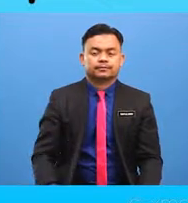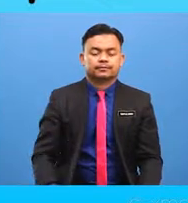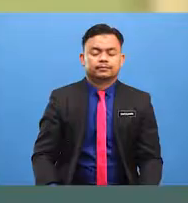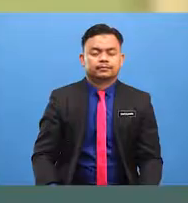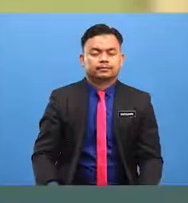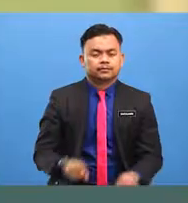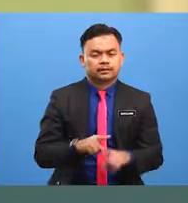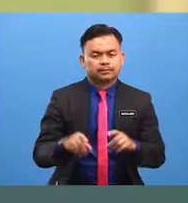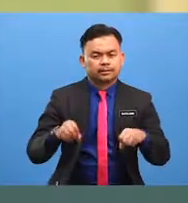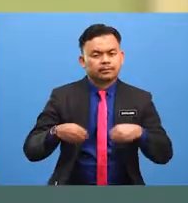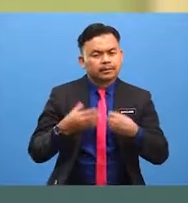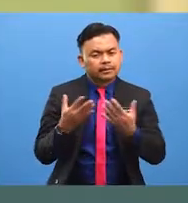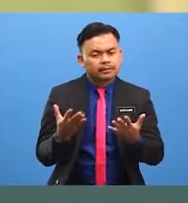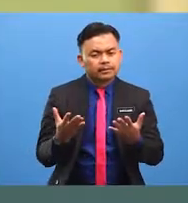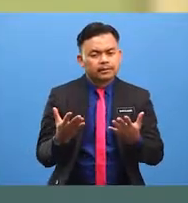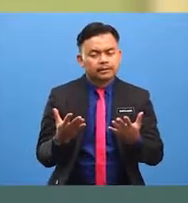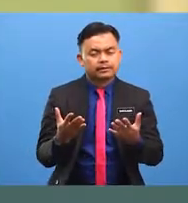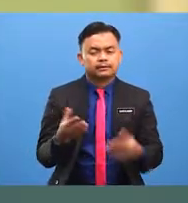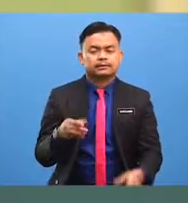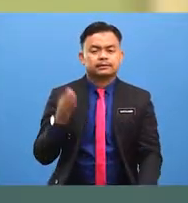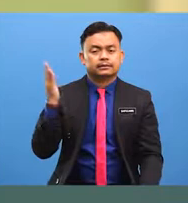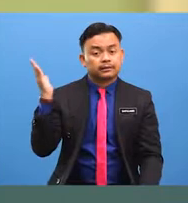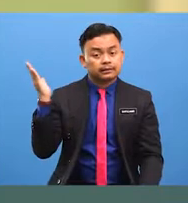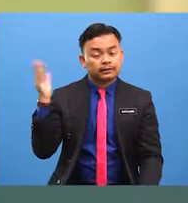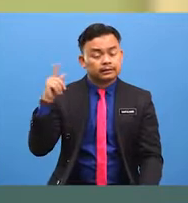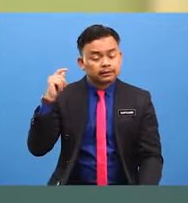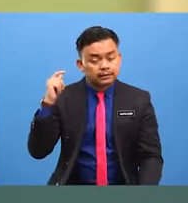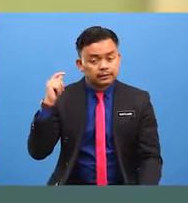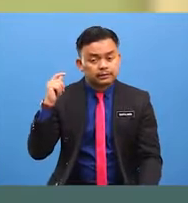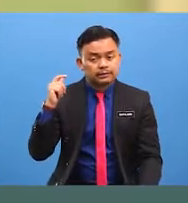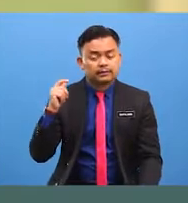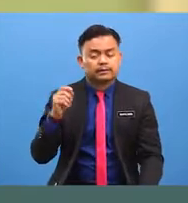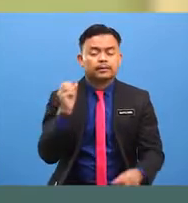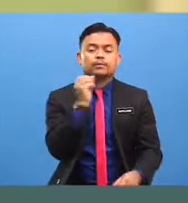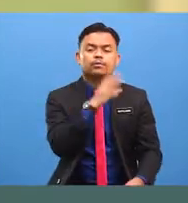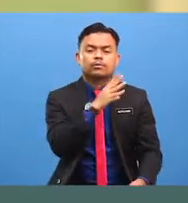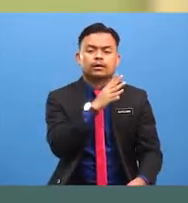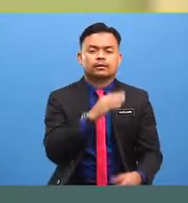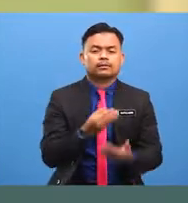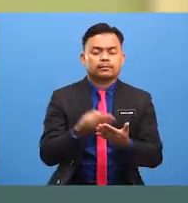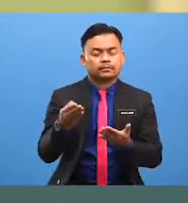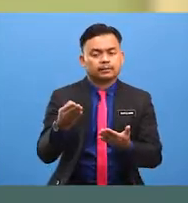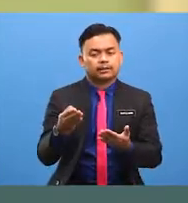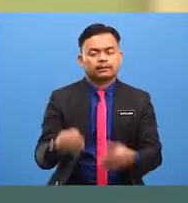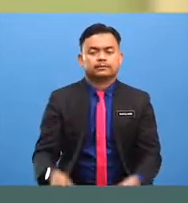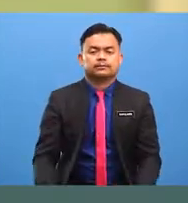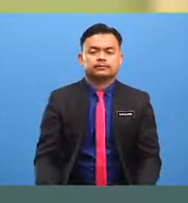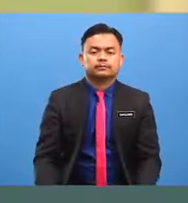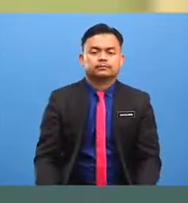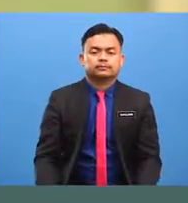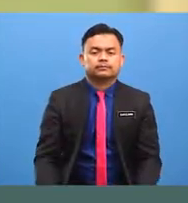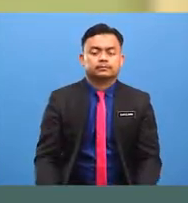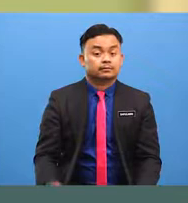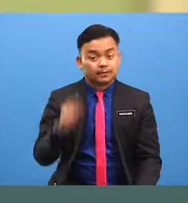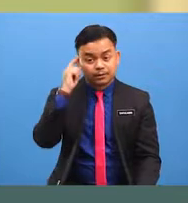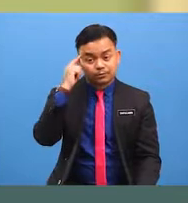Tapi, bagaimana ginjal, kulit dan paru-paru membuang bahan buangan tersebut? Tidak